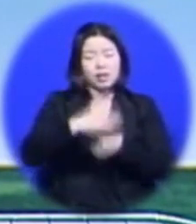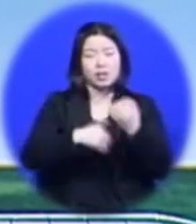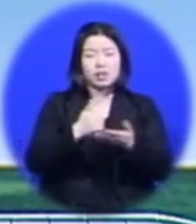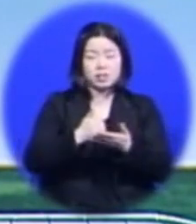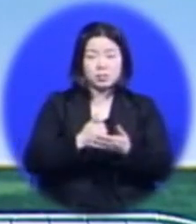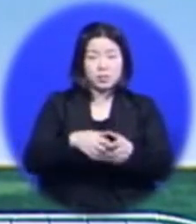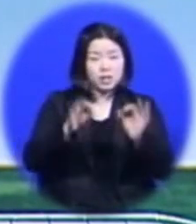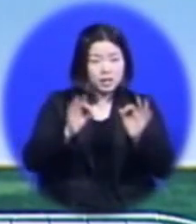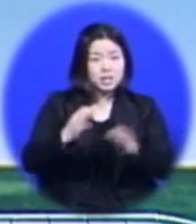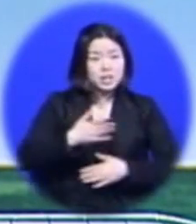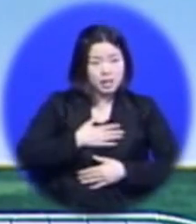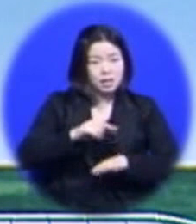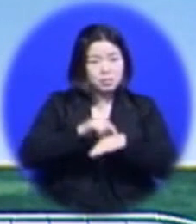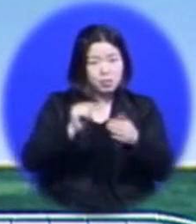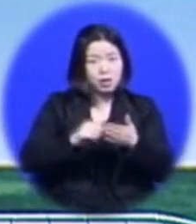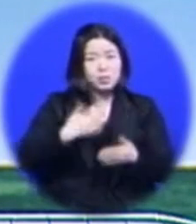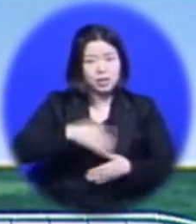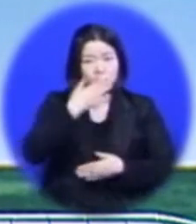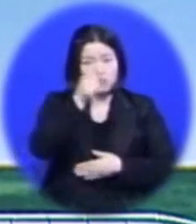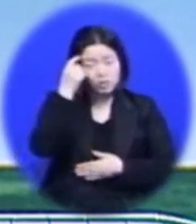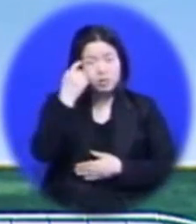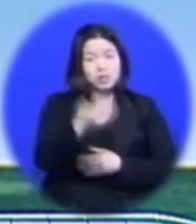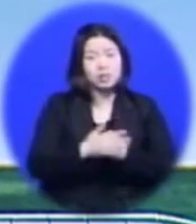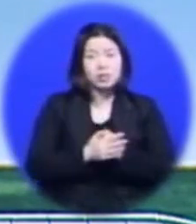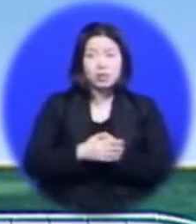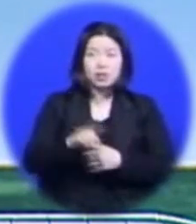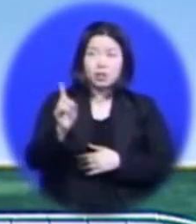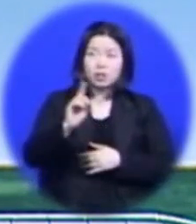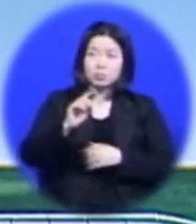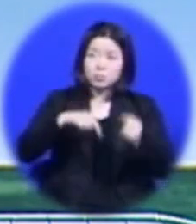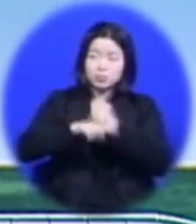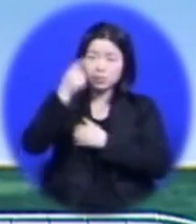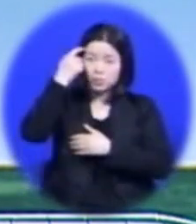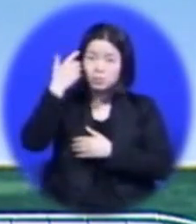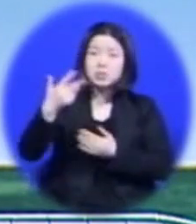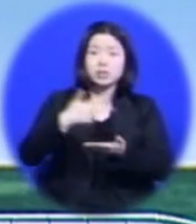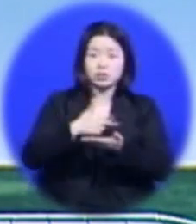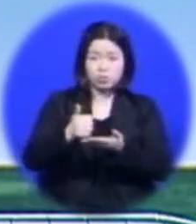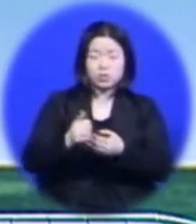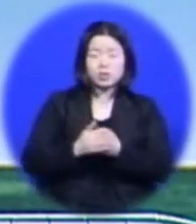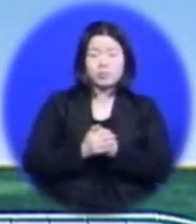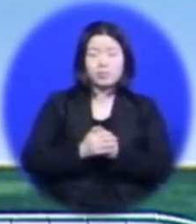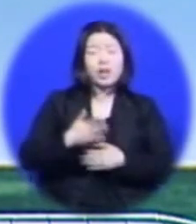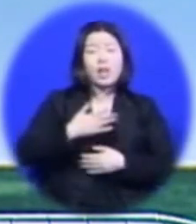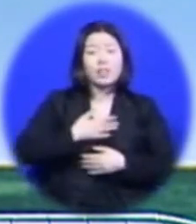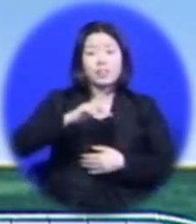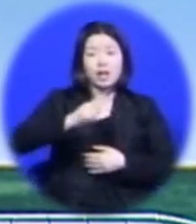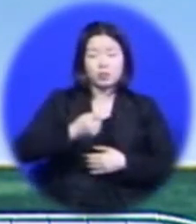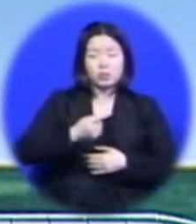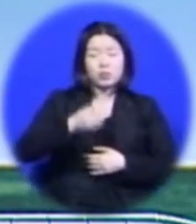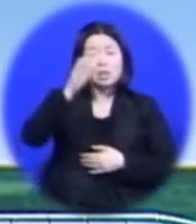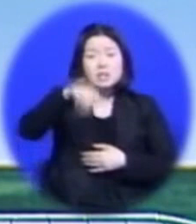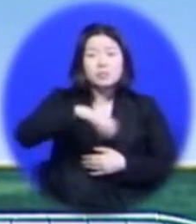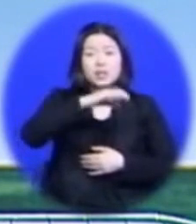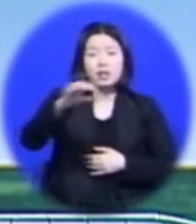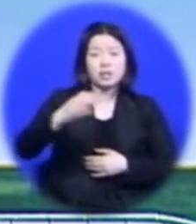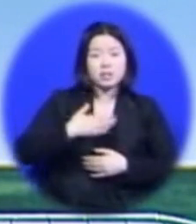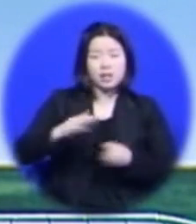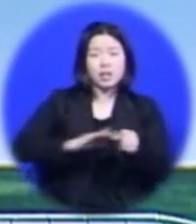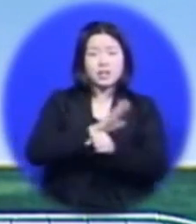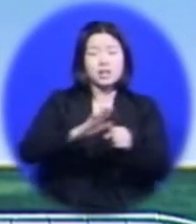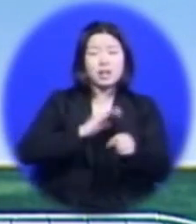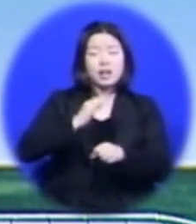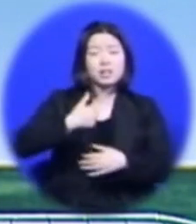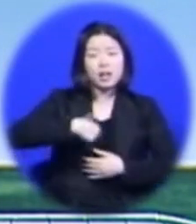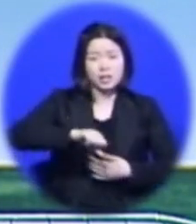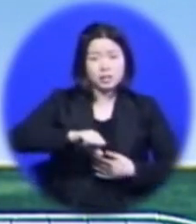내 마음을 알겠니? 무슨 뜻입니까, 주님? 나도 십자가에서 나의 사랑하는 아들을